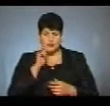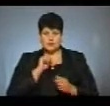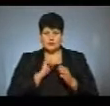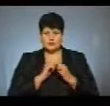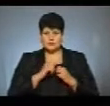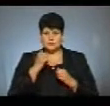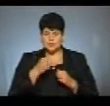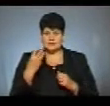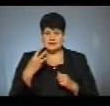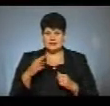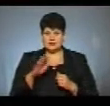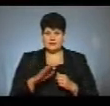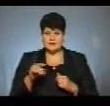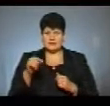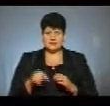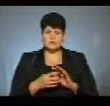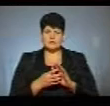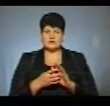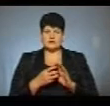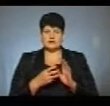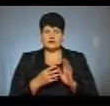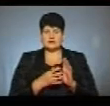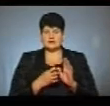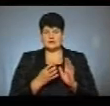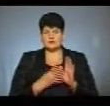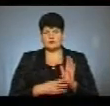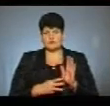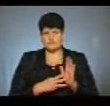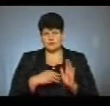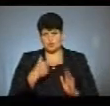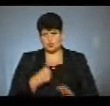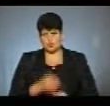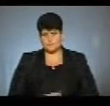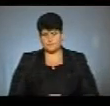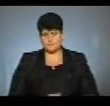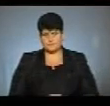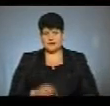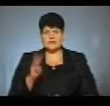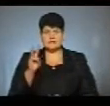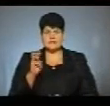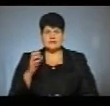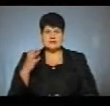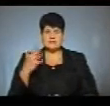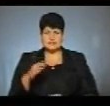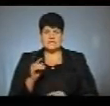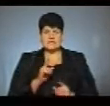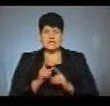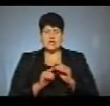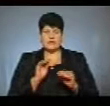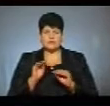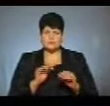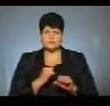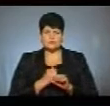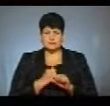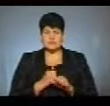щорічно 30 вересня з 1998 року. 350 реконструкторів відтворили бій